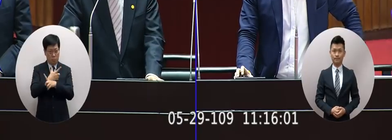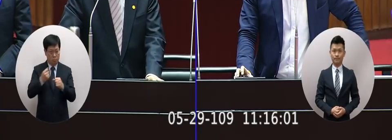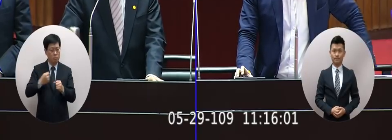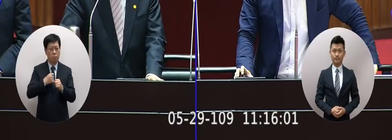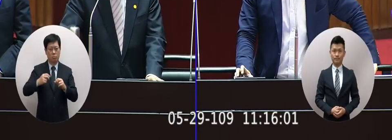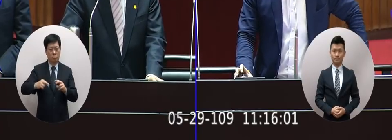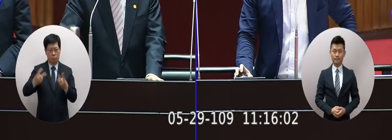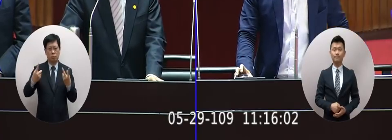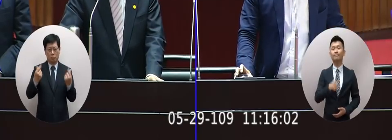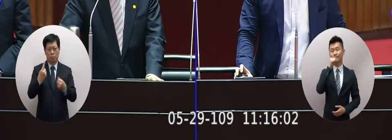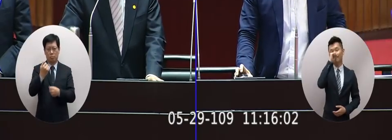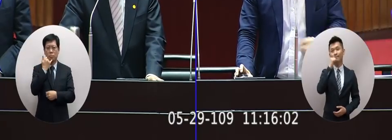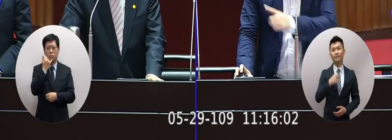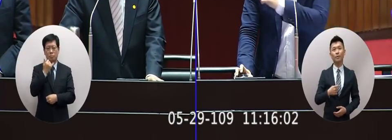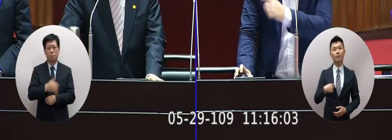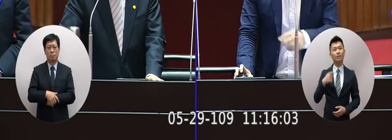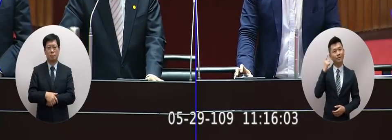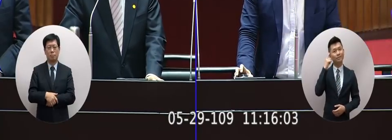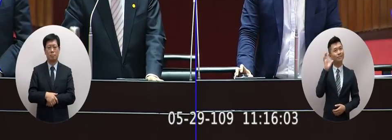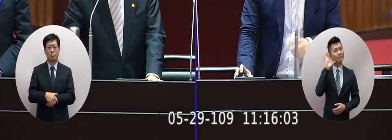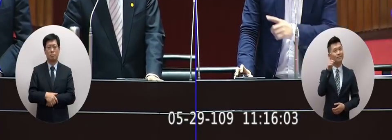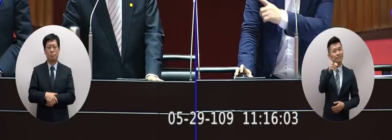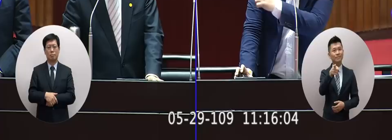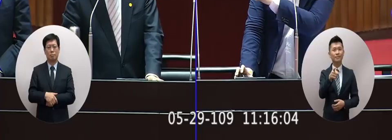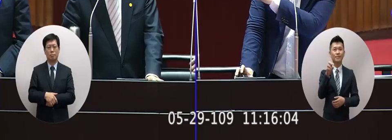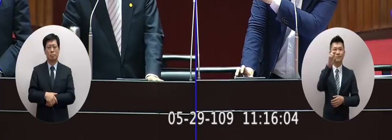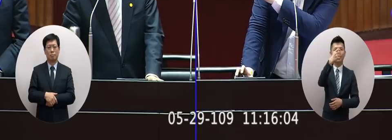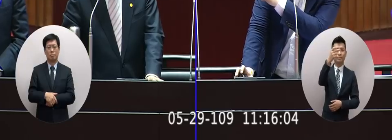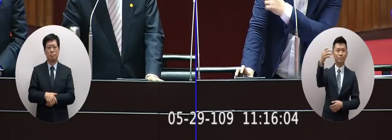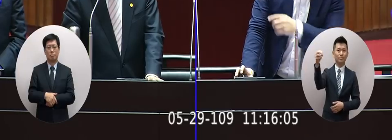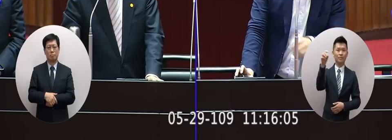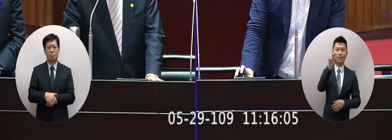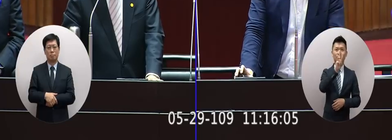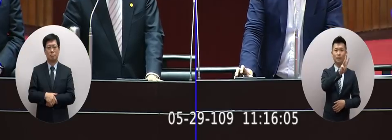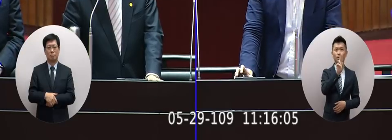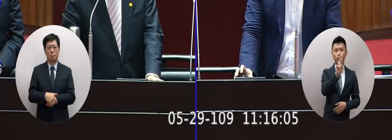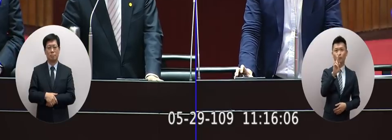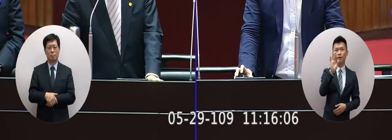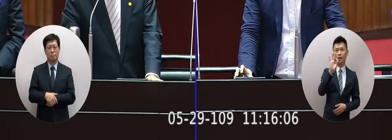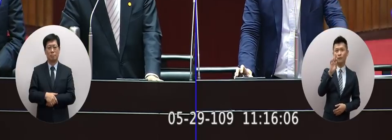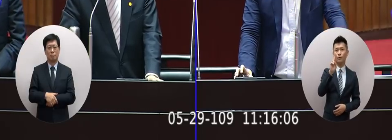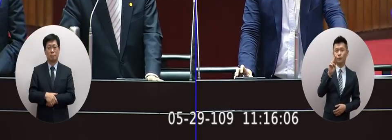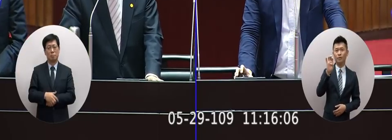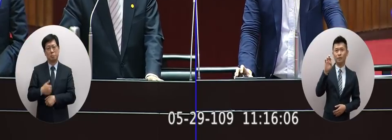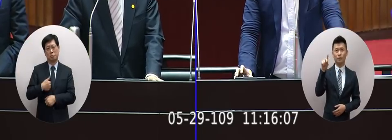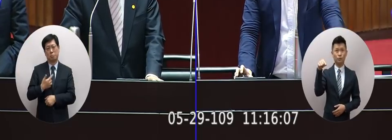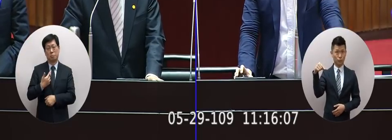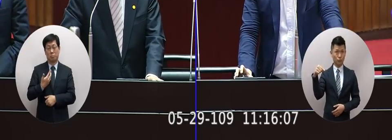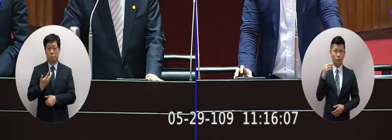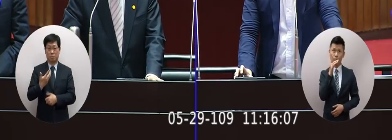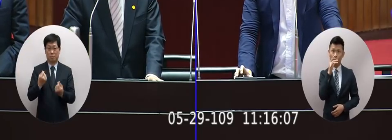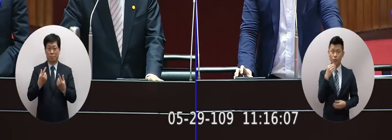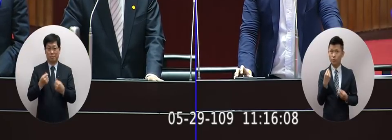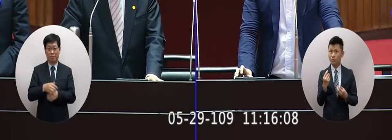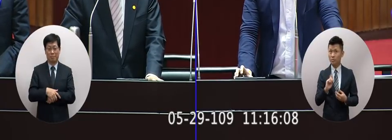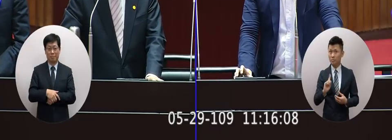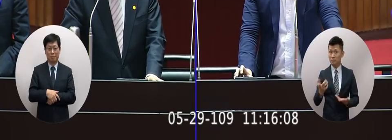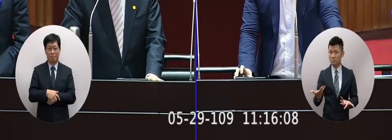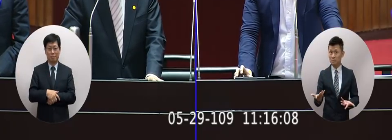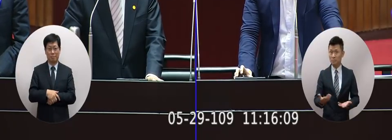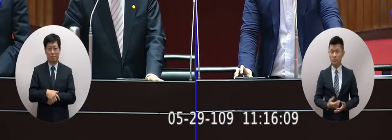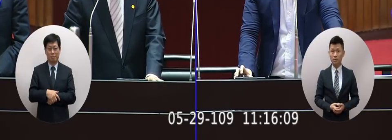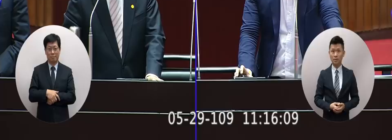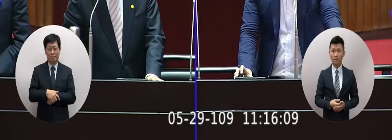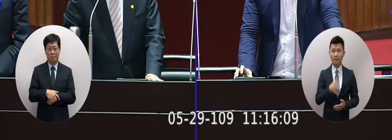致就好。 好啦，我想要听你讲看卖雾峰要安怎念嘛？伊个 W U F E N G 你敢知影 安怎念？雾峰， 伊念